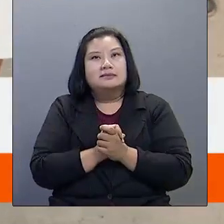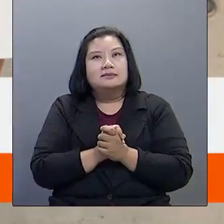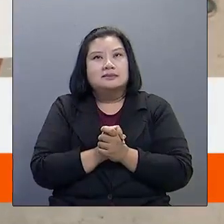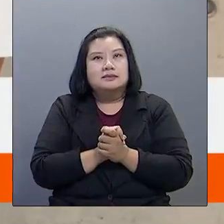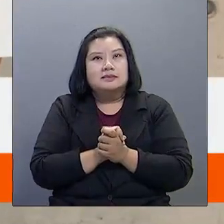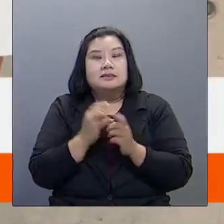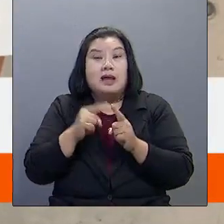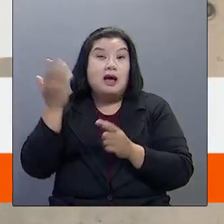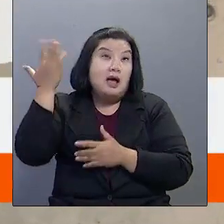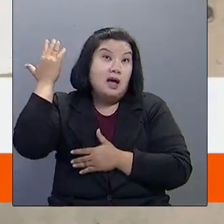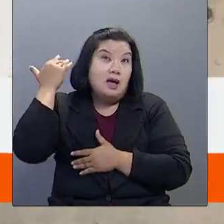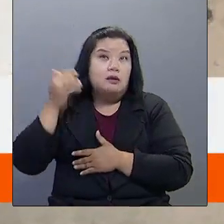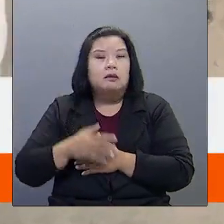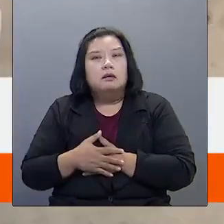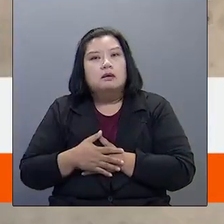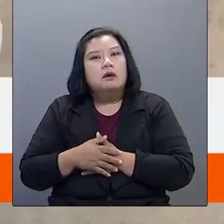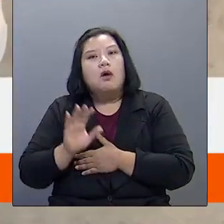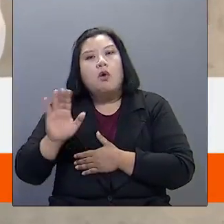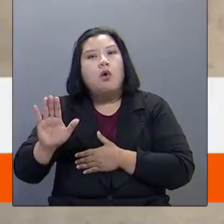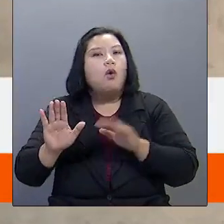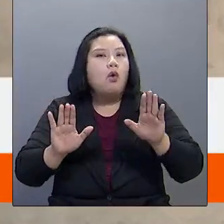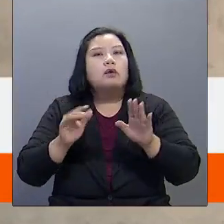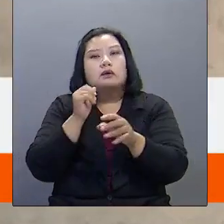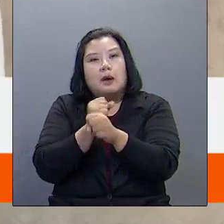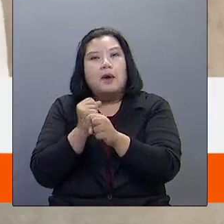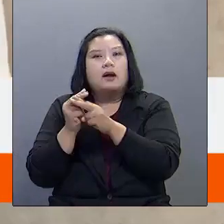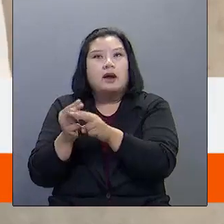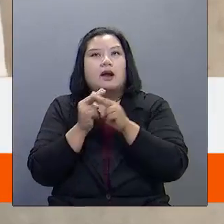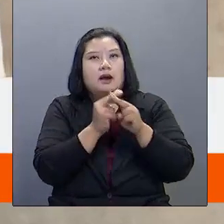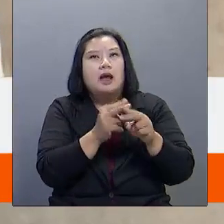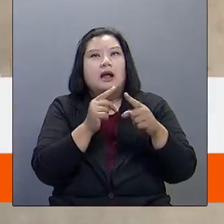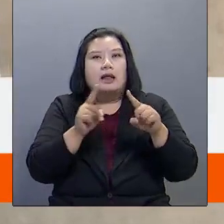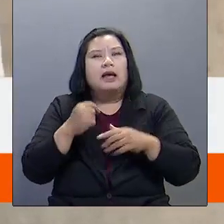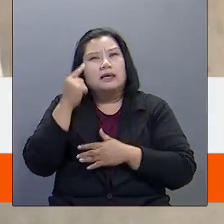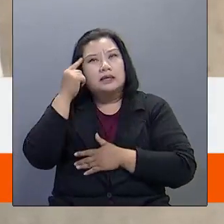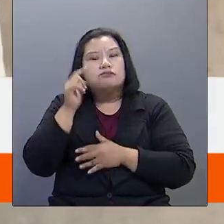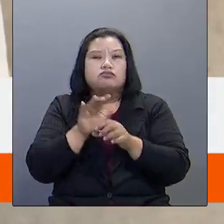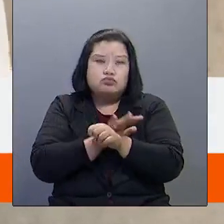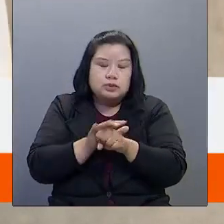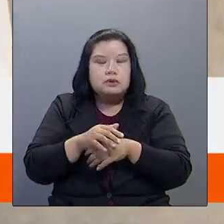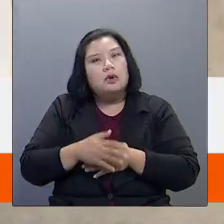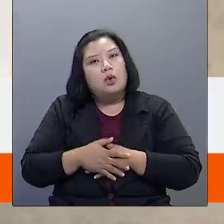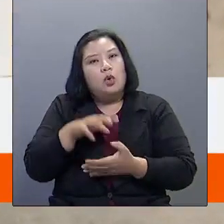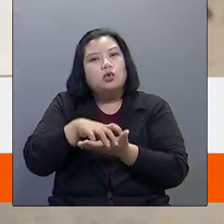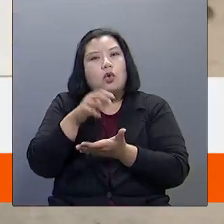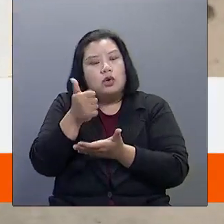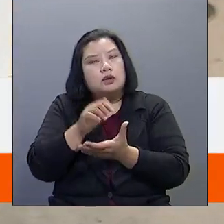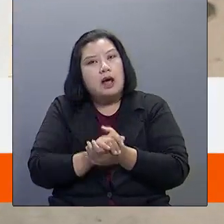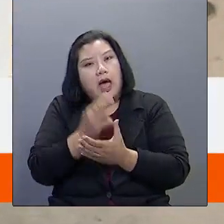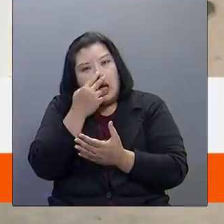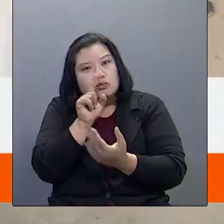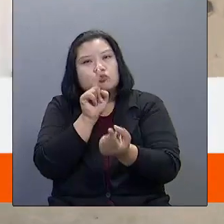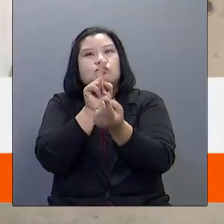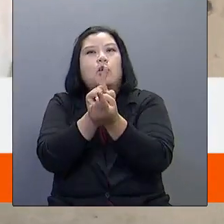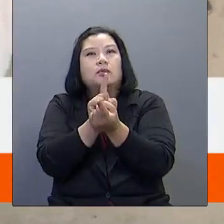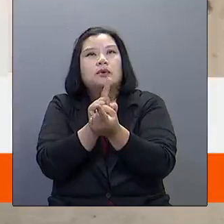ช่วงแรกๆเลยก็คือต่างคนต่างก็มีงานมีอะไรแต่คงจะเป็นจังหวะชะตาด้วยได้มาเจอกันก็เลยได้ไปท